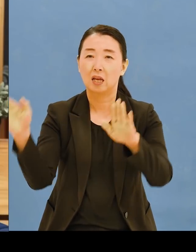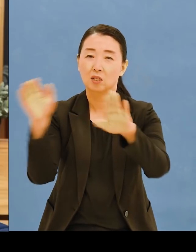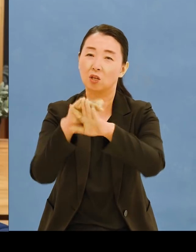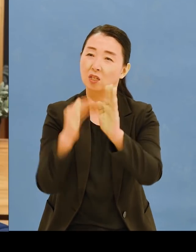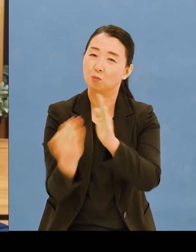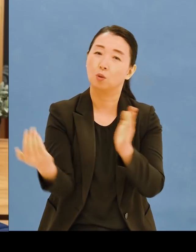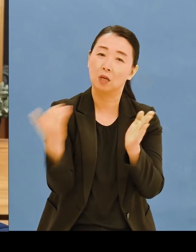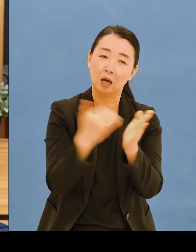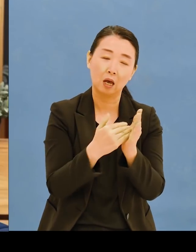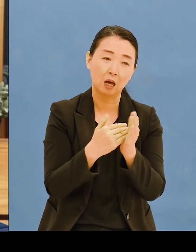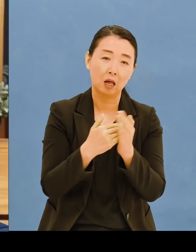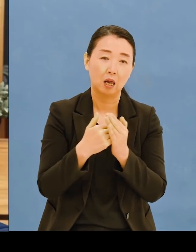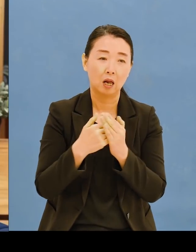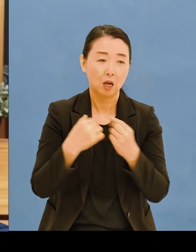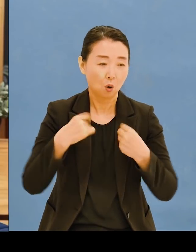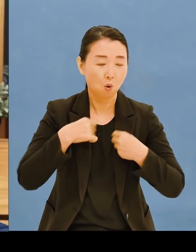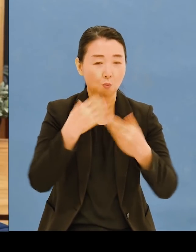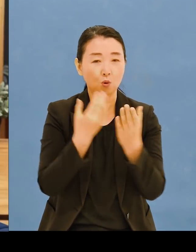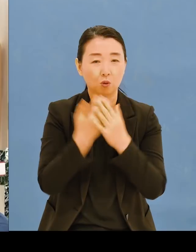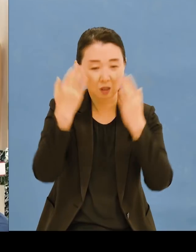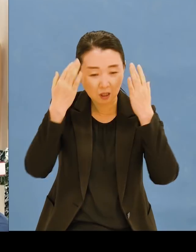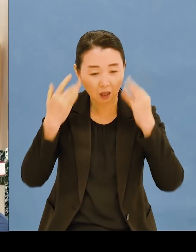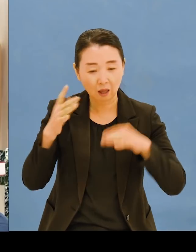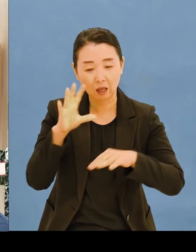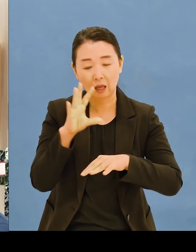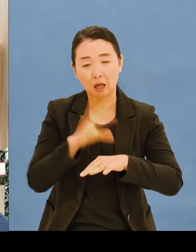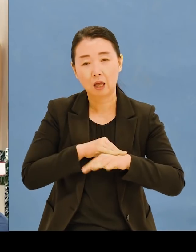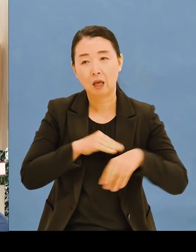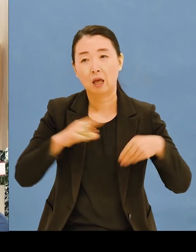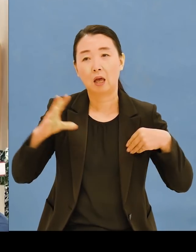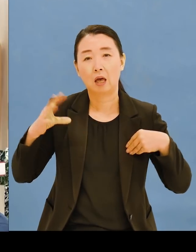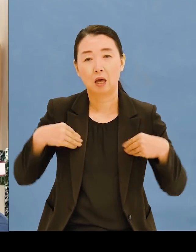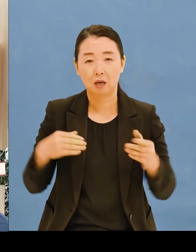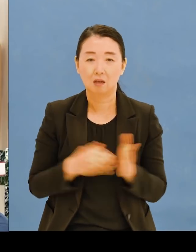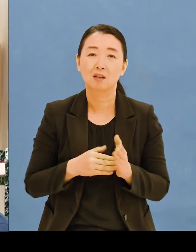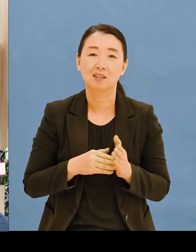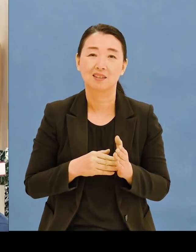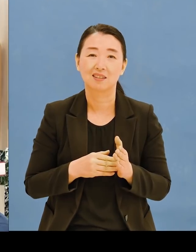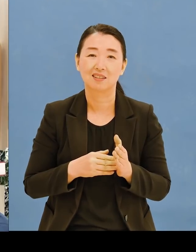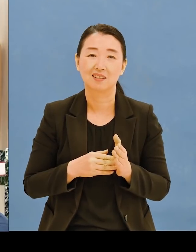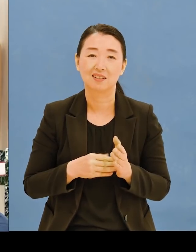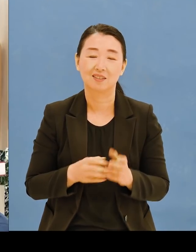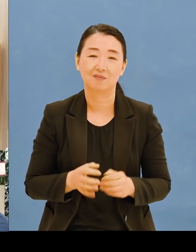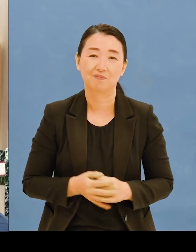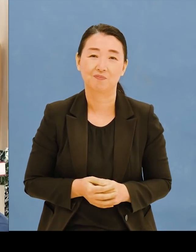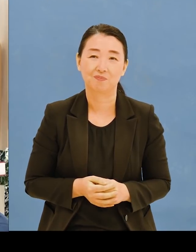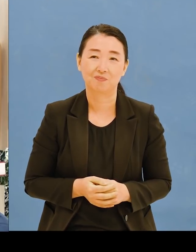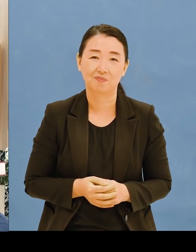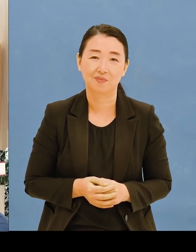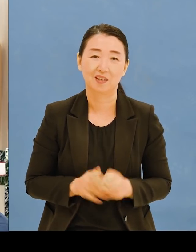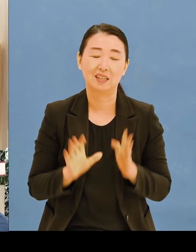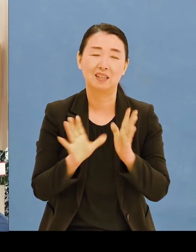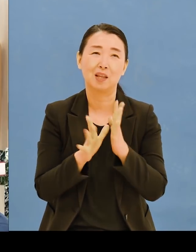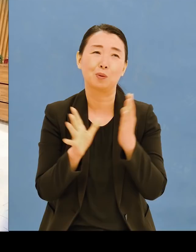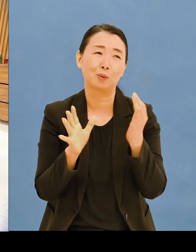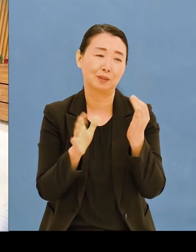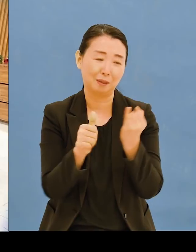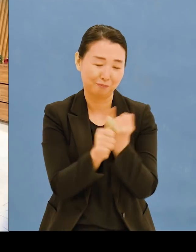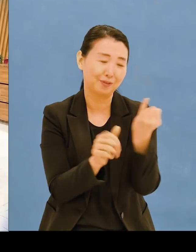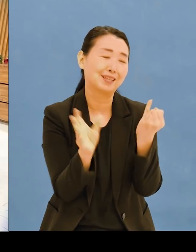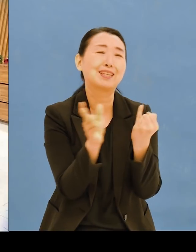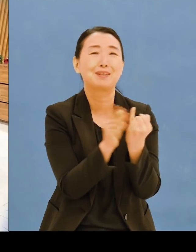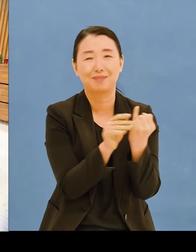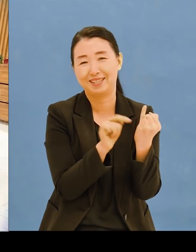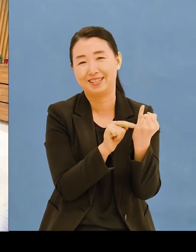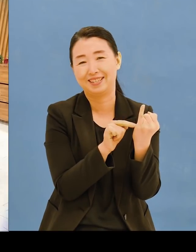젖어 있어요. 그렇죠. 근데 그런 삶을 이제 살기 시작을 한 거예요. 때마침 그때 또 아기도 또